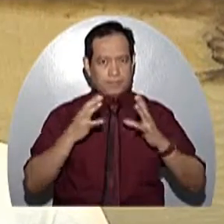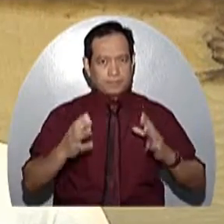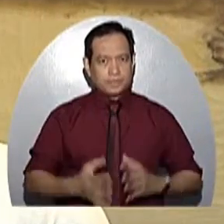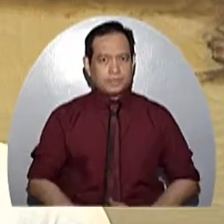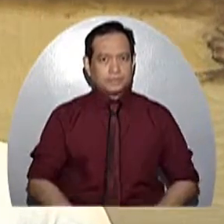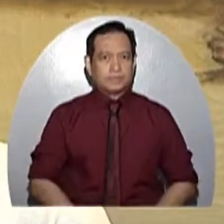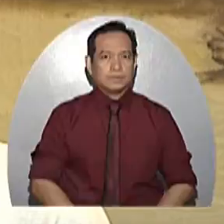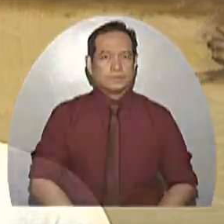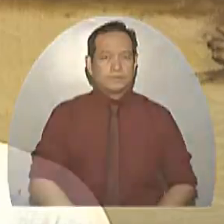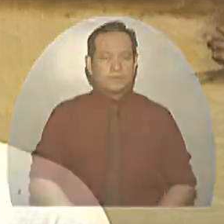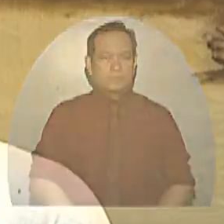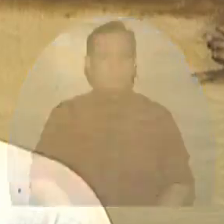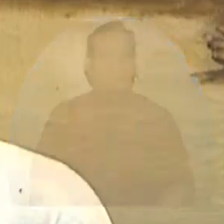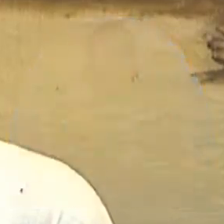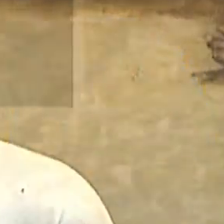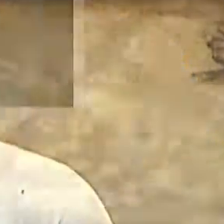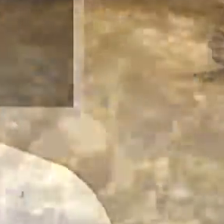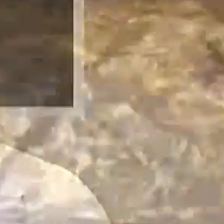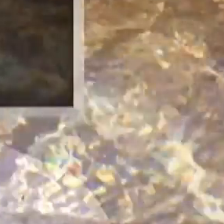Maraming salamat po.